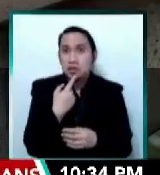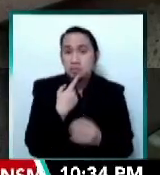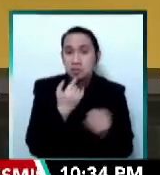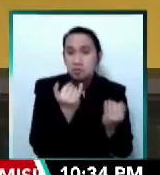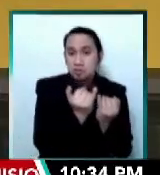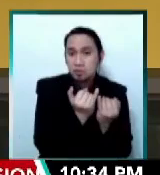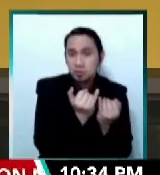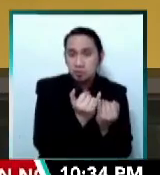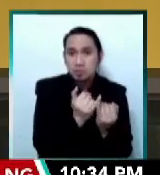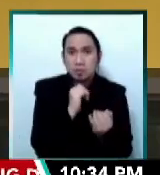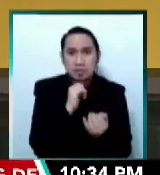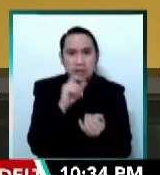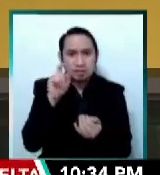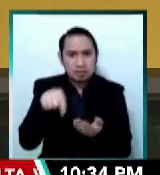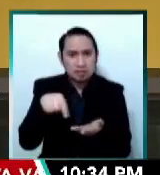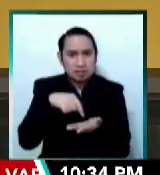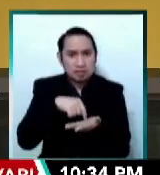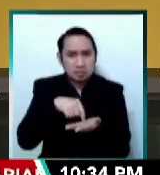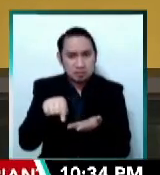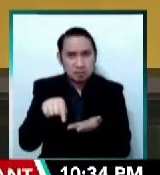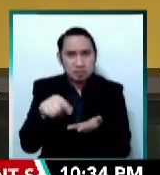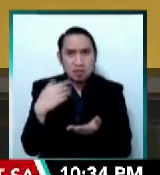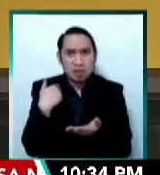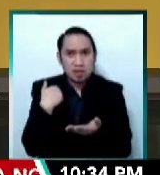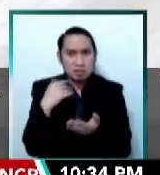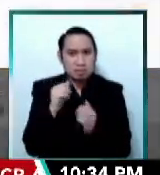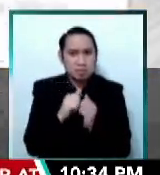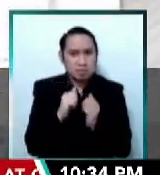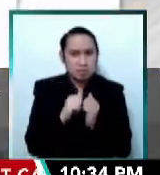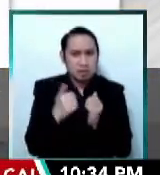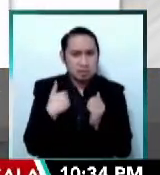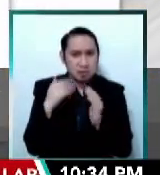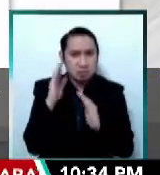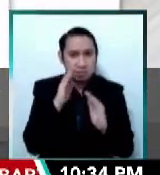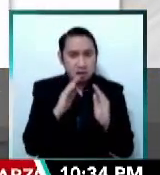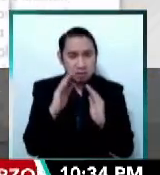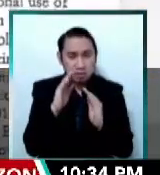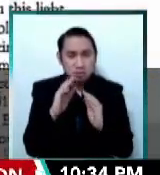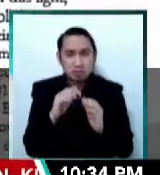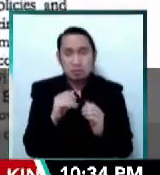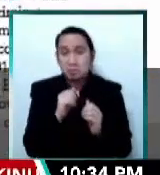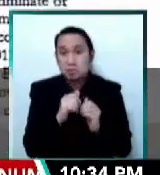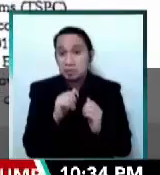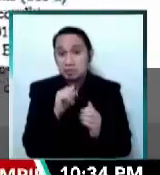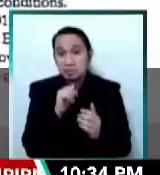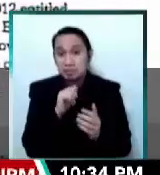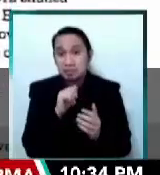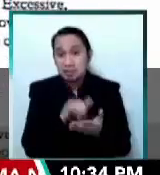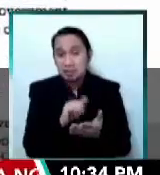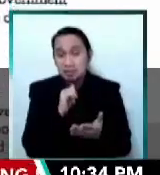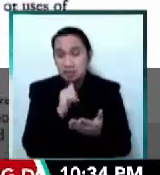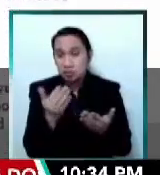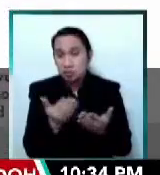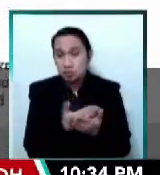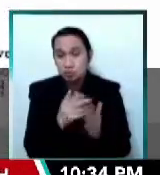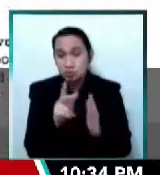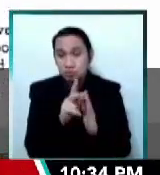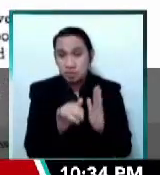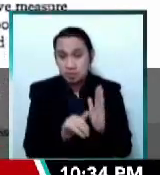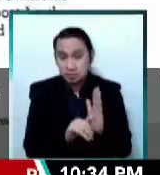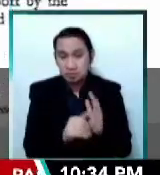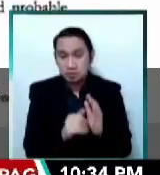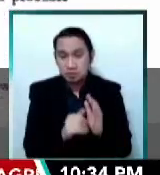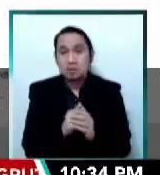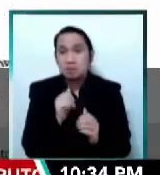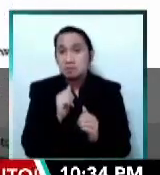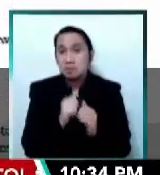dapat bayaran ang claims na may irregularidad. Hindi na rin daw bago ang polisiyang ito. Ibig sabihin, hindi muna masisingil